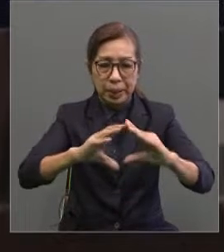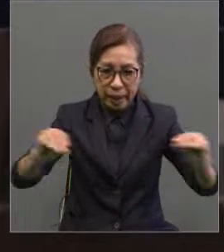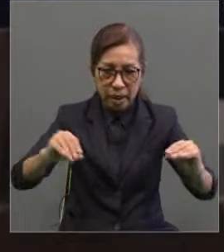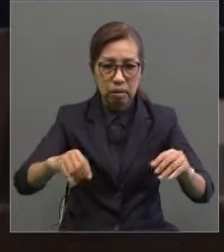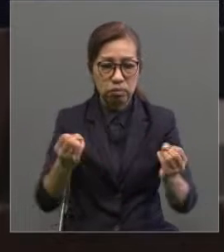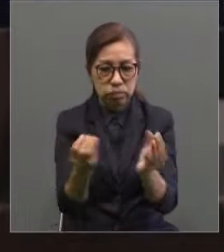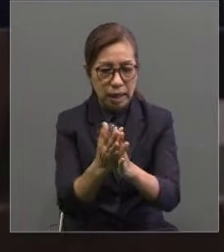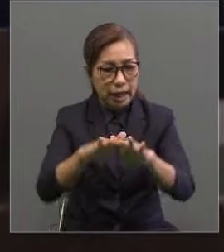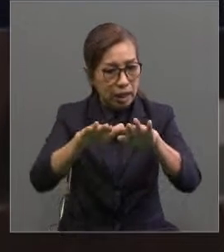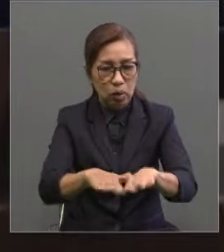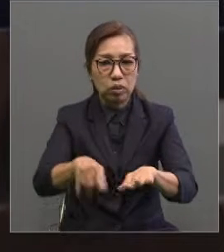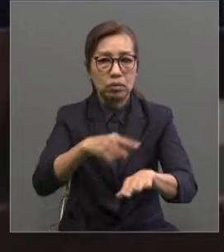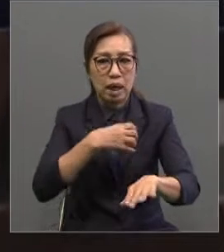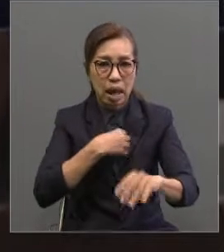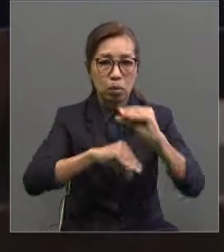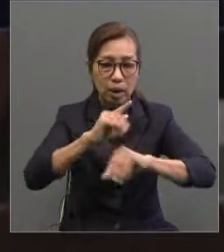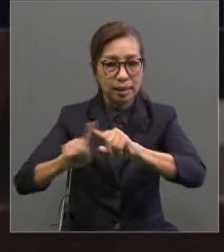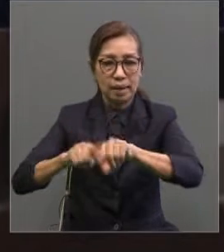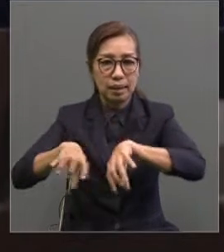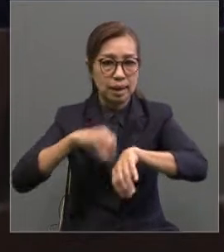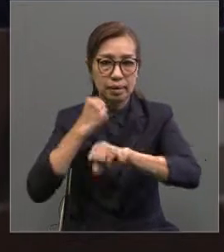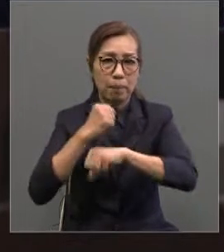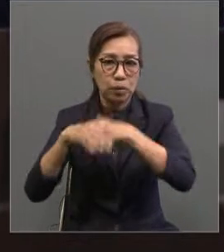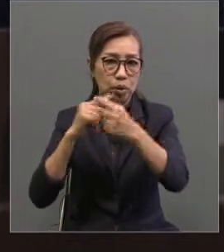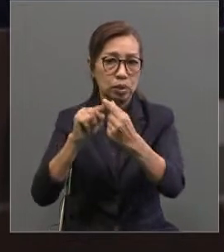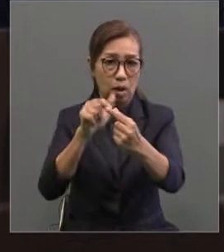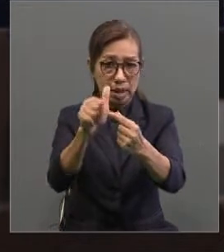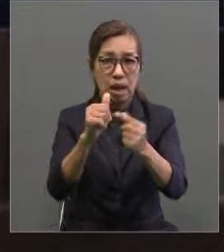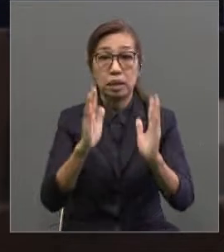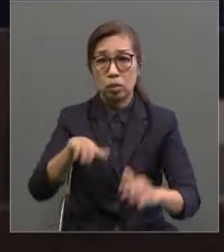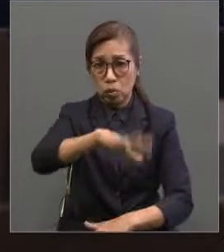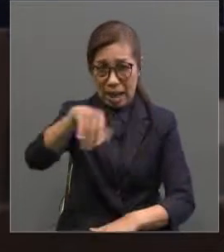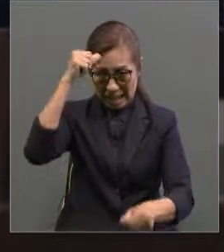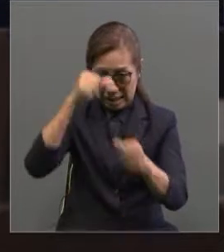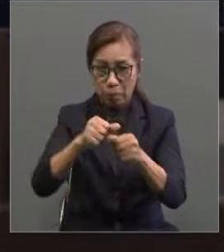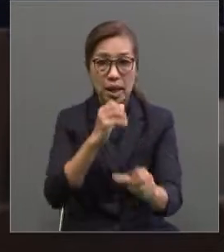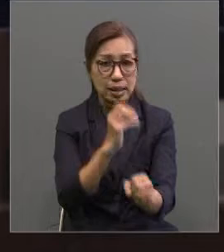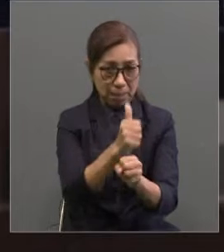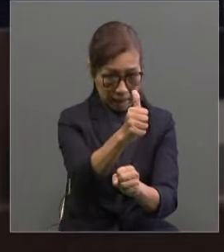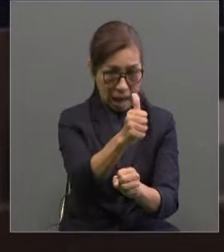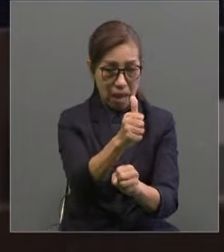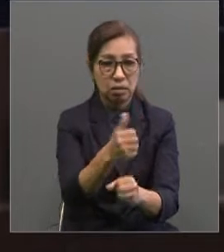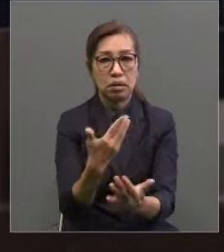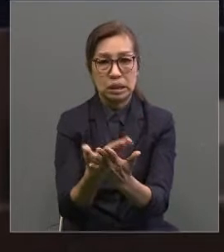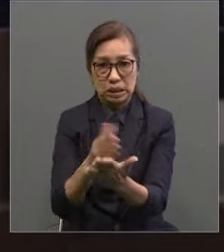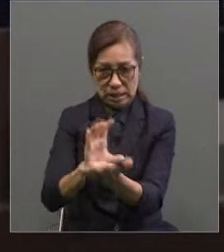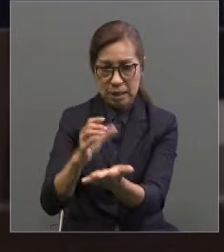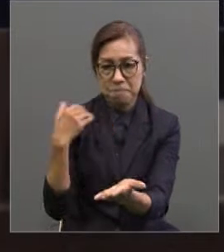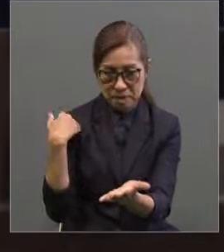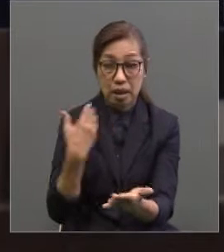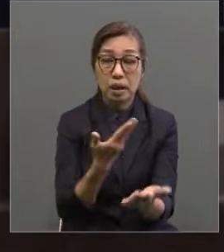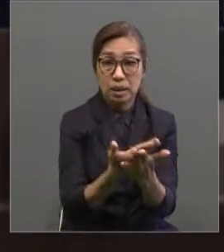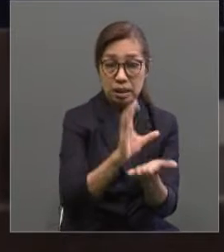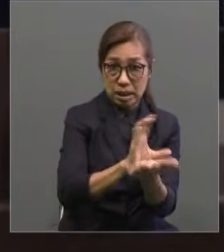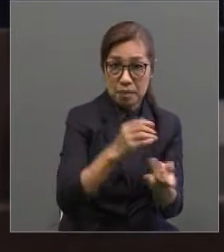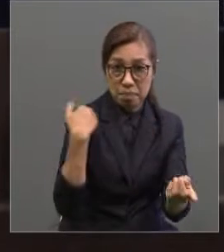ไปให้ได้ทั้งส่วนกลางส่วนภาคและส่วนท้องถิ่นนะครับทุกอย่างจำไว้ทำได้มีเงินทำได้